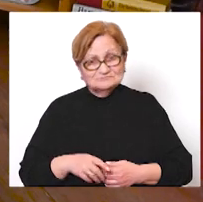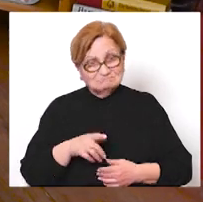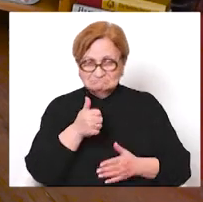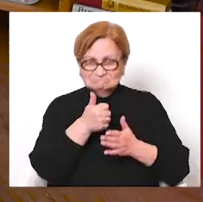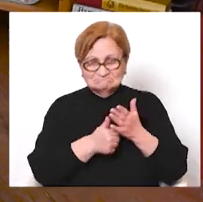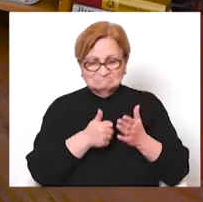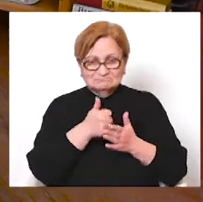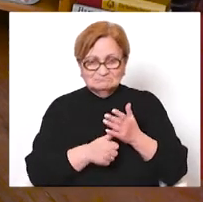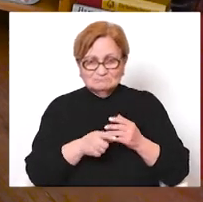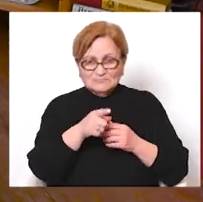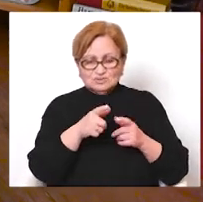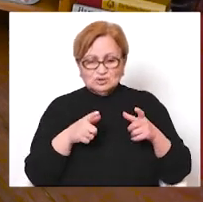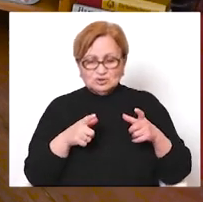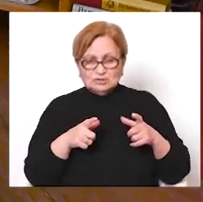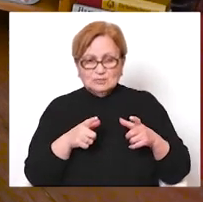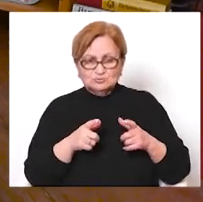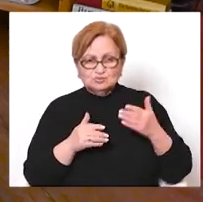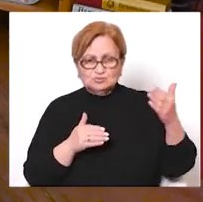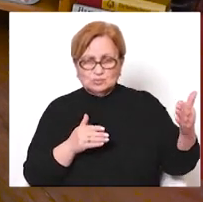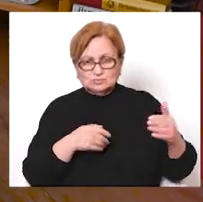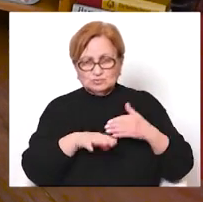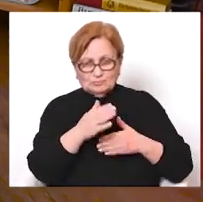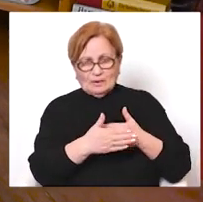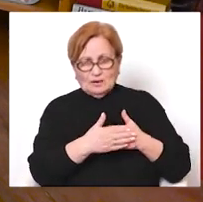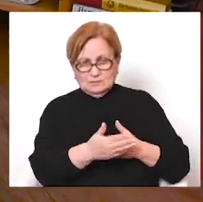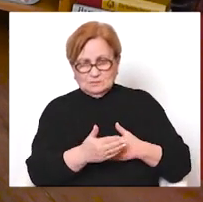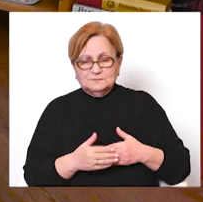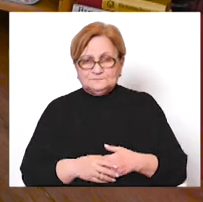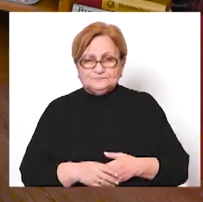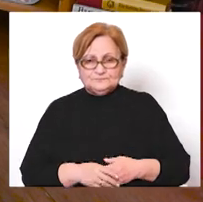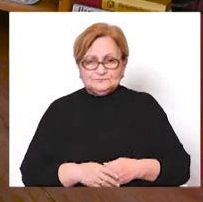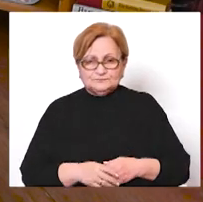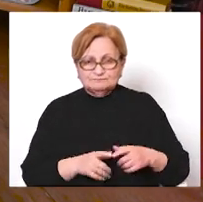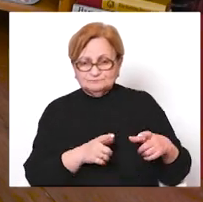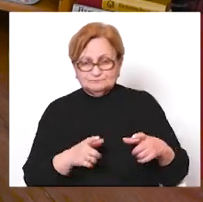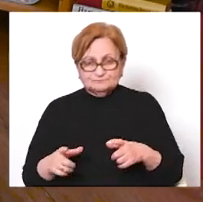მე მგონი შენი თებში ძალიან შორსდებს, ნიკო. ცოტა მოაჩოჩა. ნახე, აი ესე.